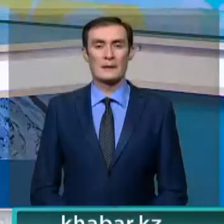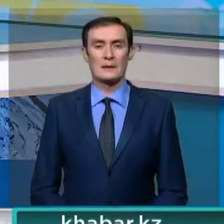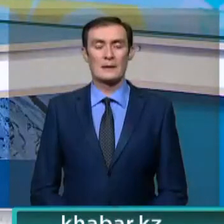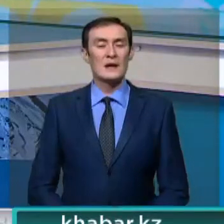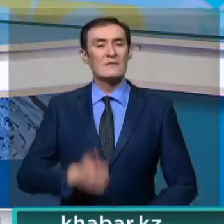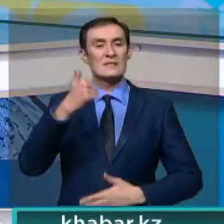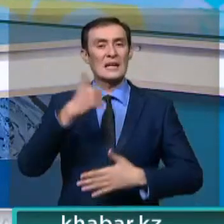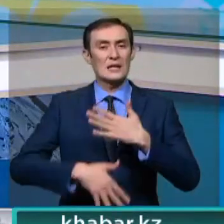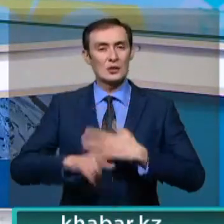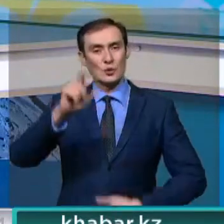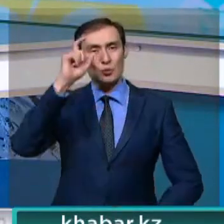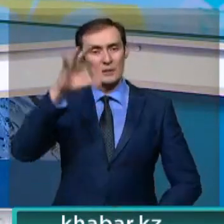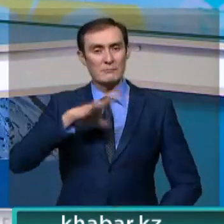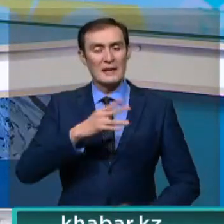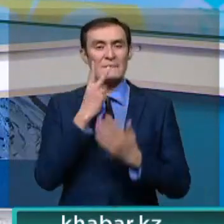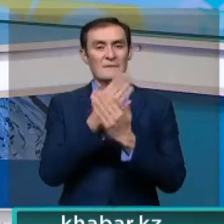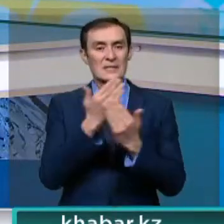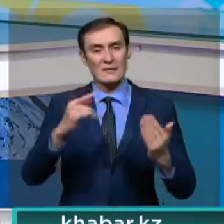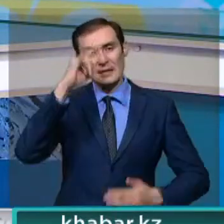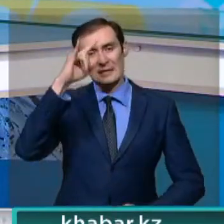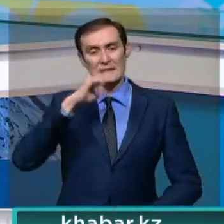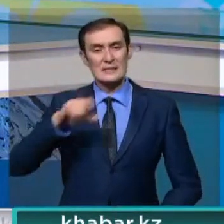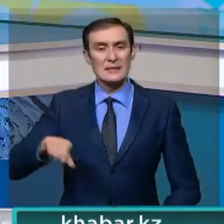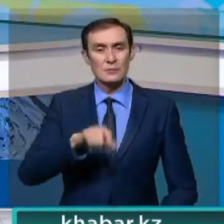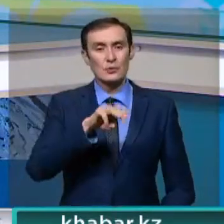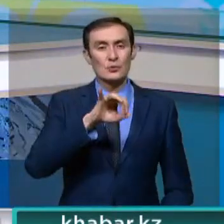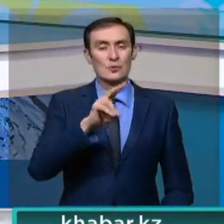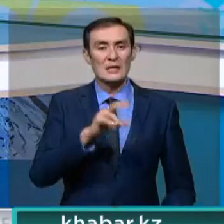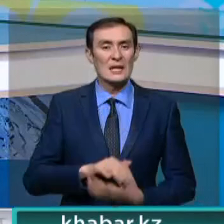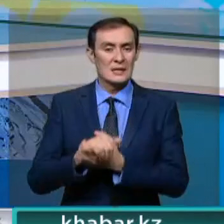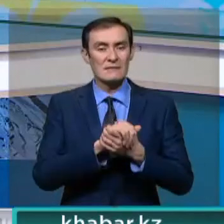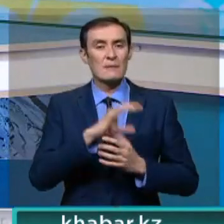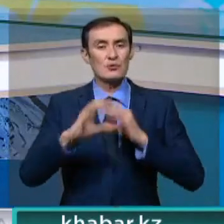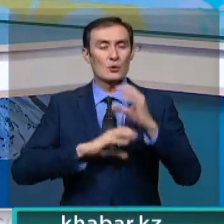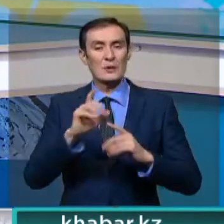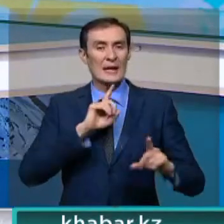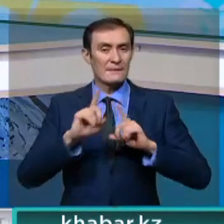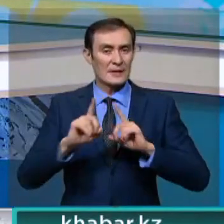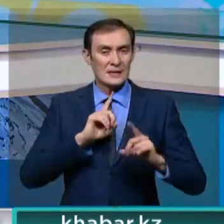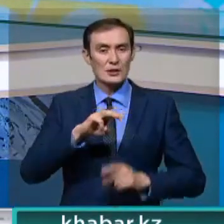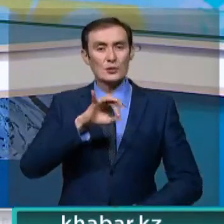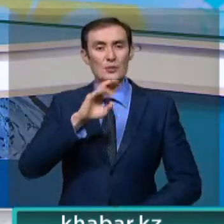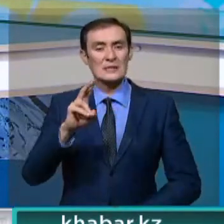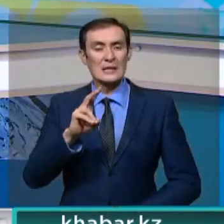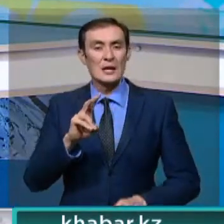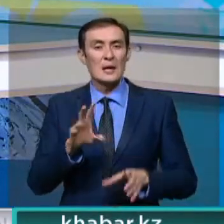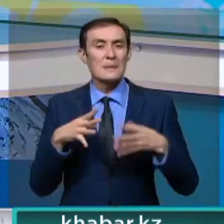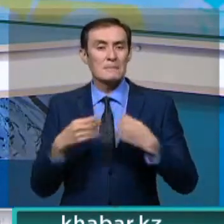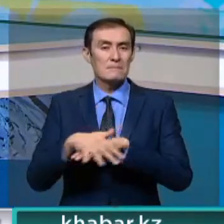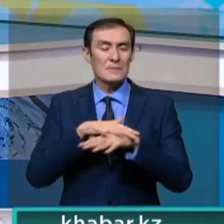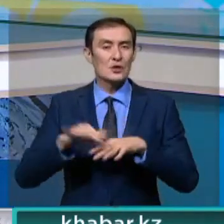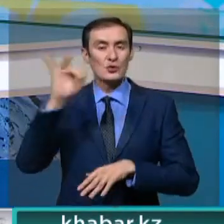В столице Турции состоялись выставка «Казахстанский путь», «Тюркское единство» и международная конференция «Тюркский мир.